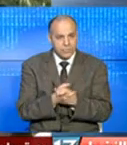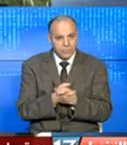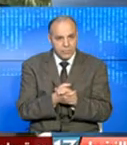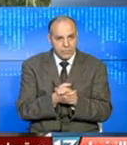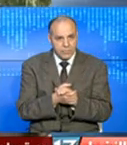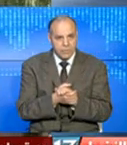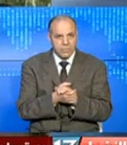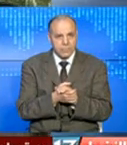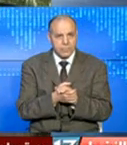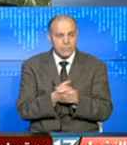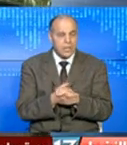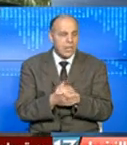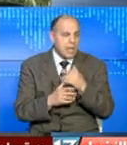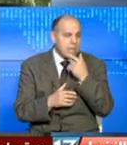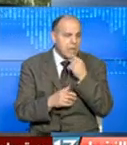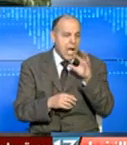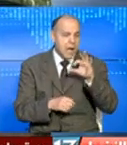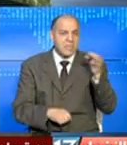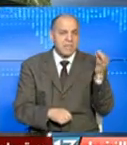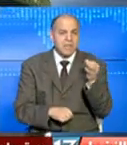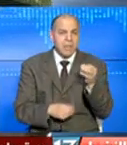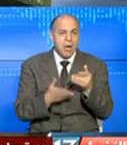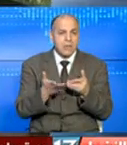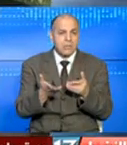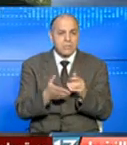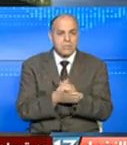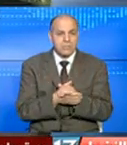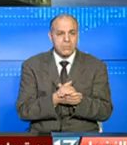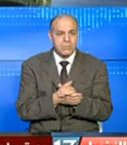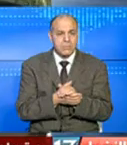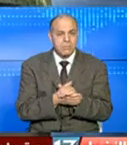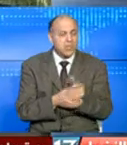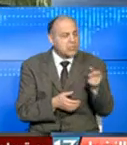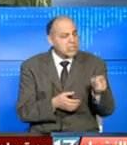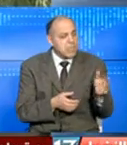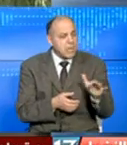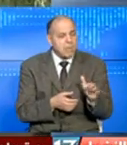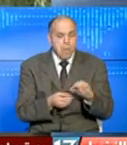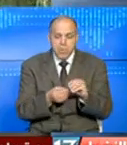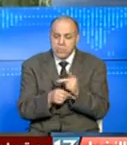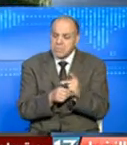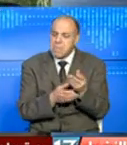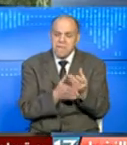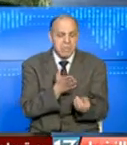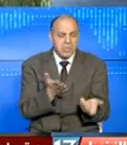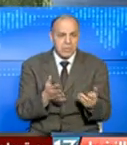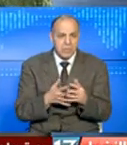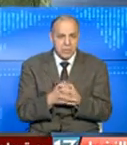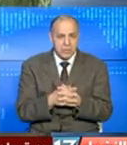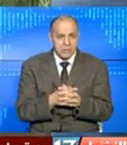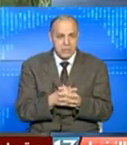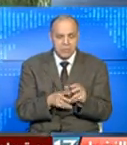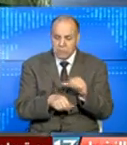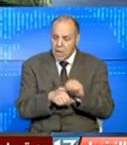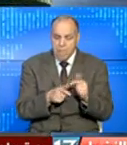يجيك أكسيدون، يعني نقول لك 50% جماعة أكسيدون، معناها أكسيدون كارثة يعني يموت، معناها على النزيف ولا على العملية بسيطة ولا كذا، مالناش دقة، مالناش جراح صعب،